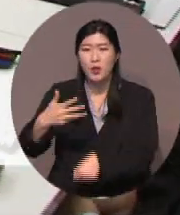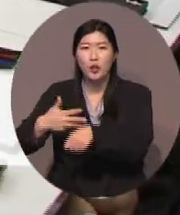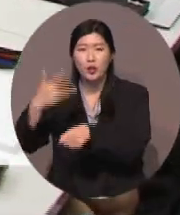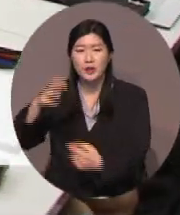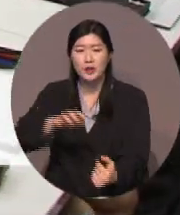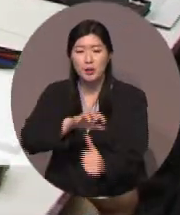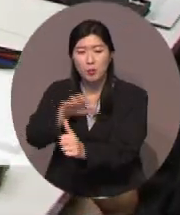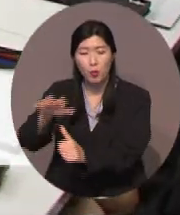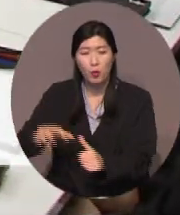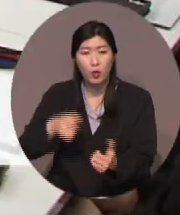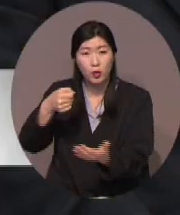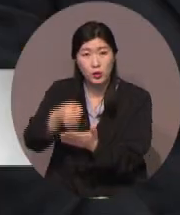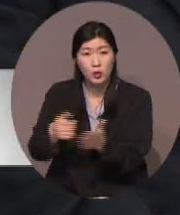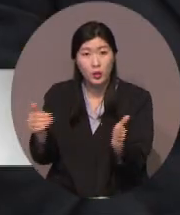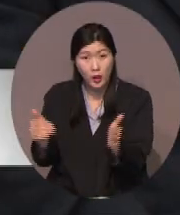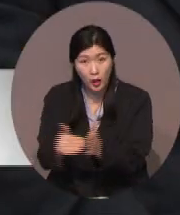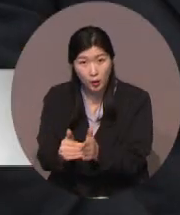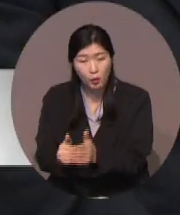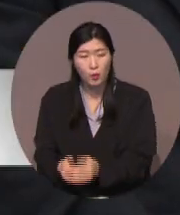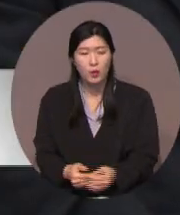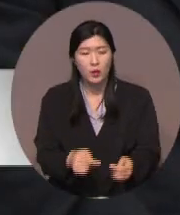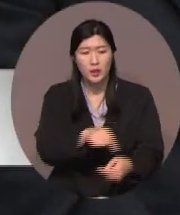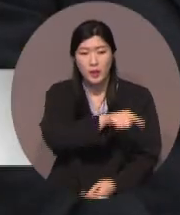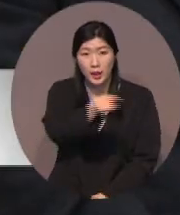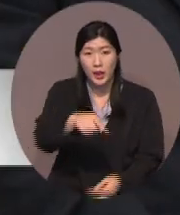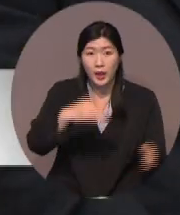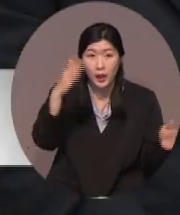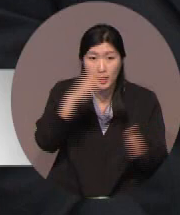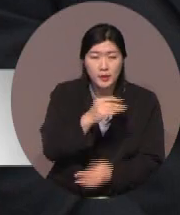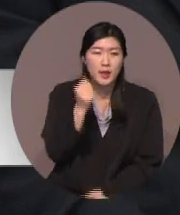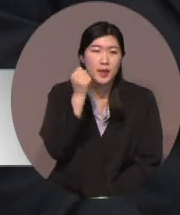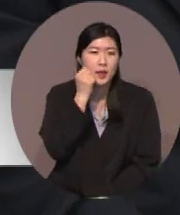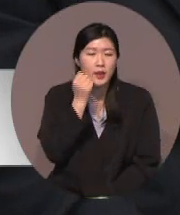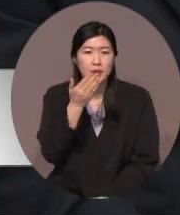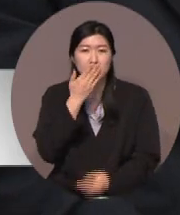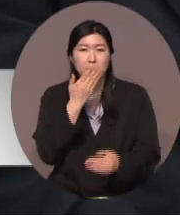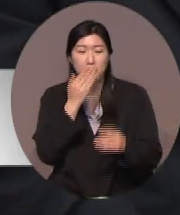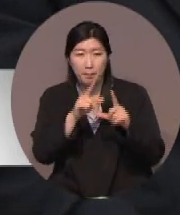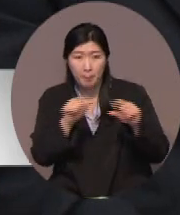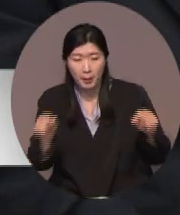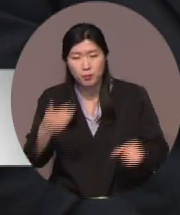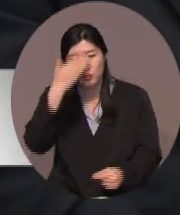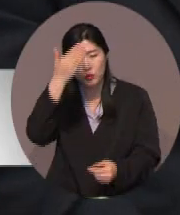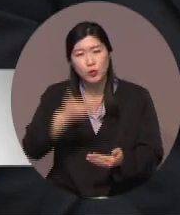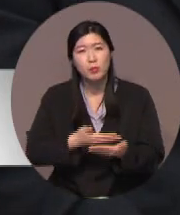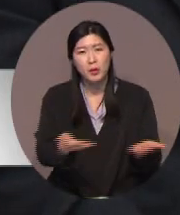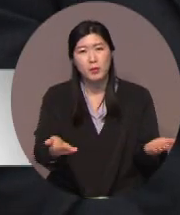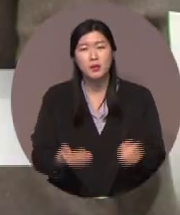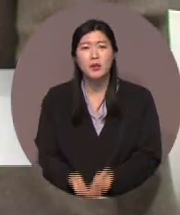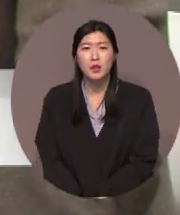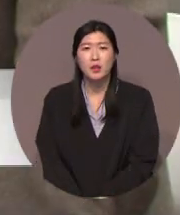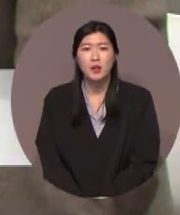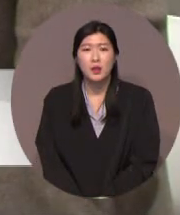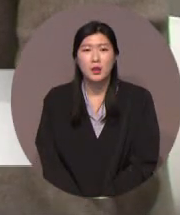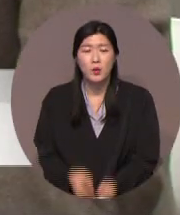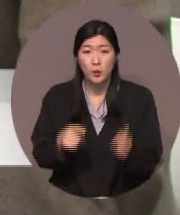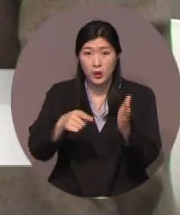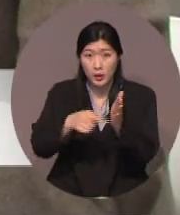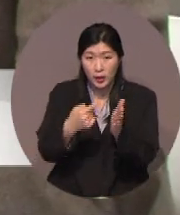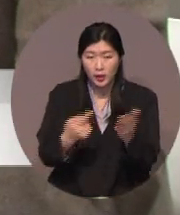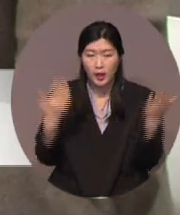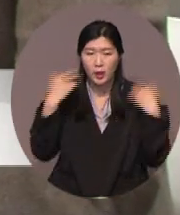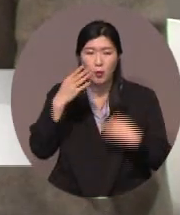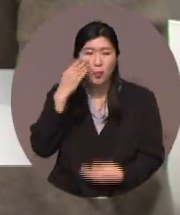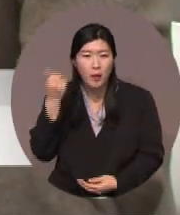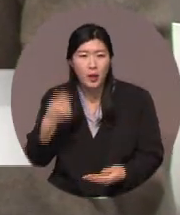8시까지로 확대하고 참여 학생에게 급식과 간식을 무상지원할 계획입니다 또 1학년에 안정적인